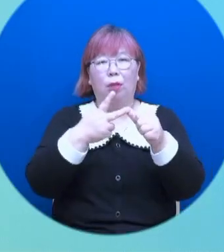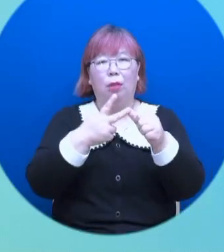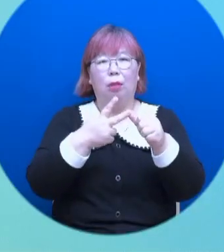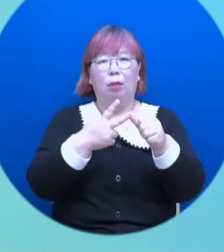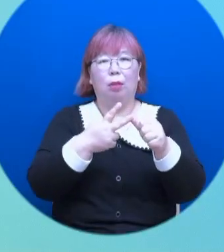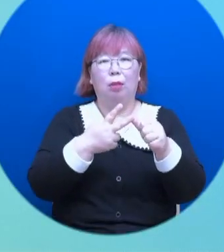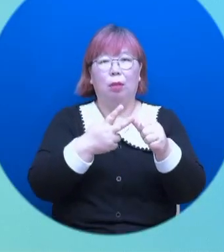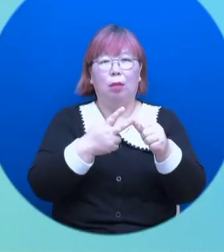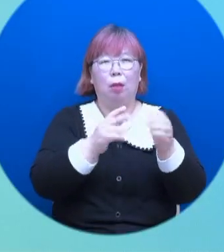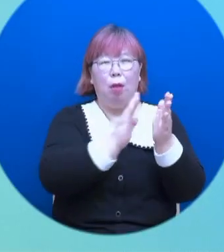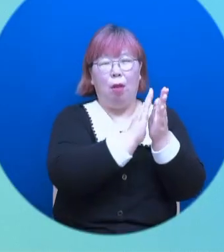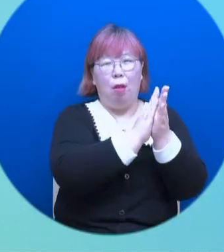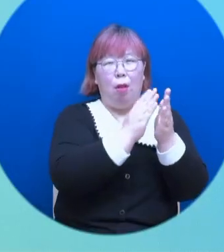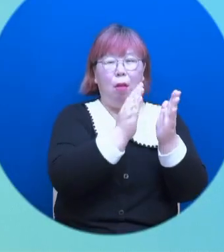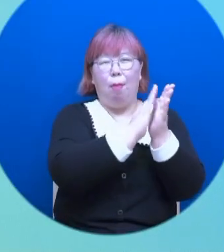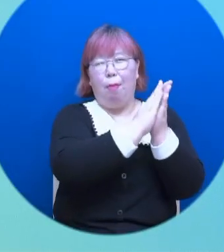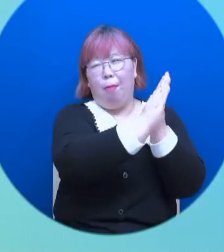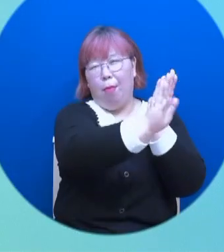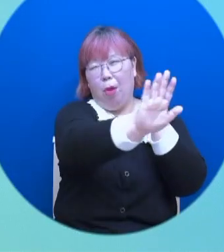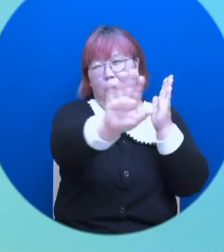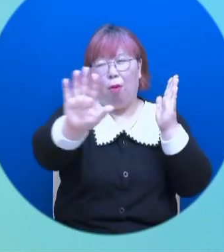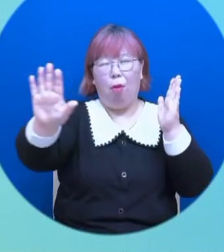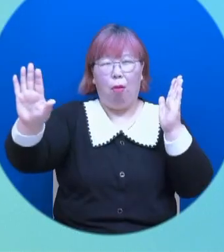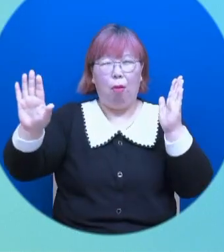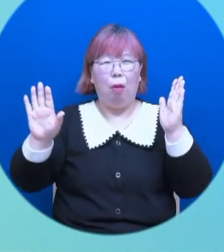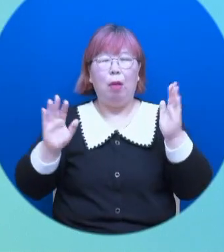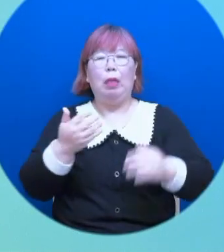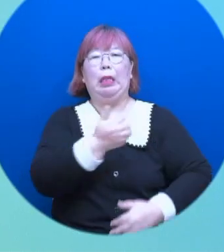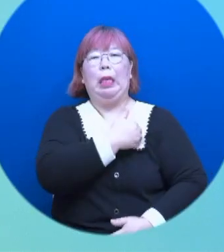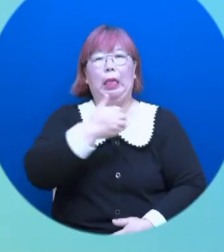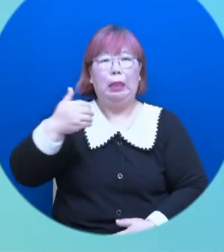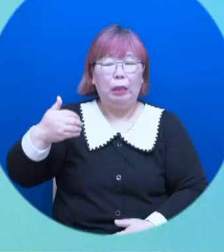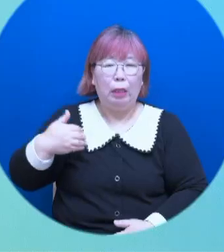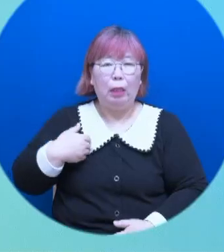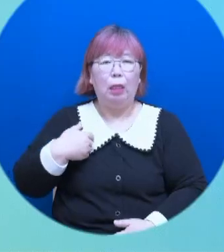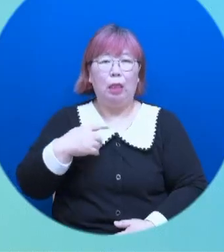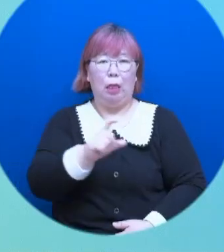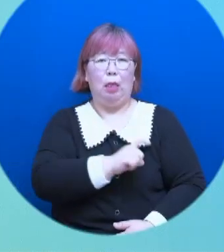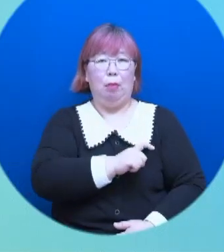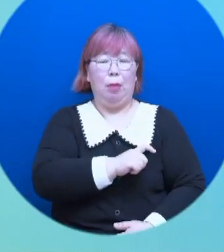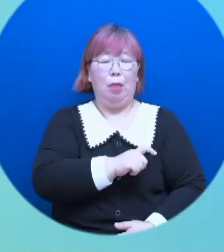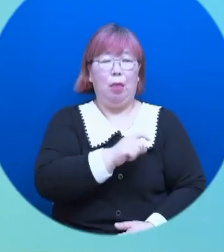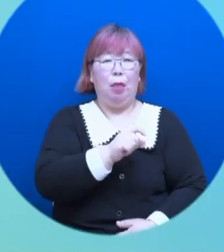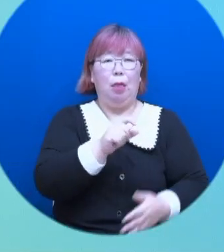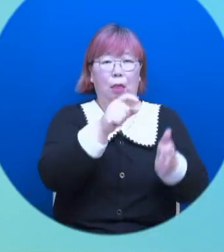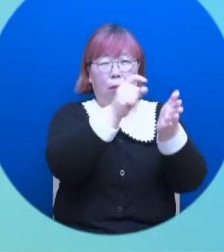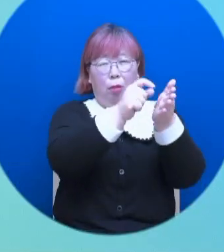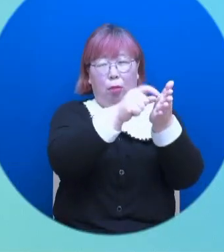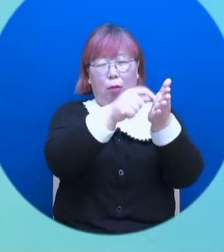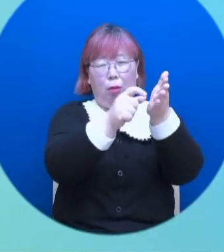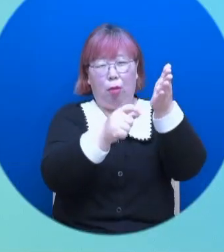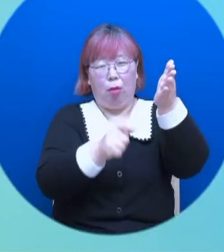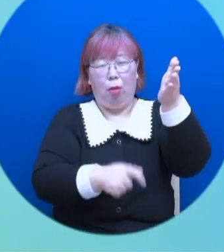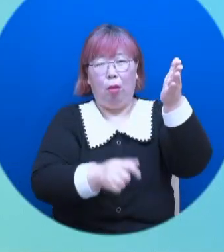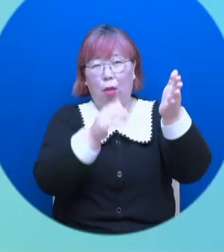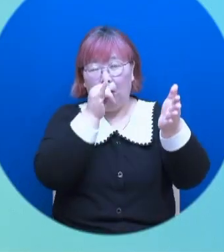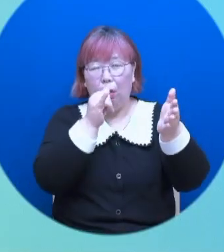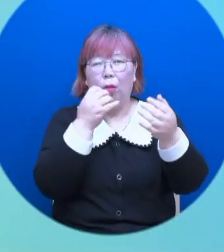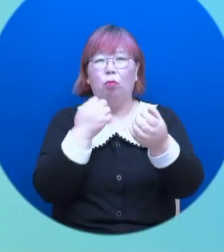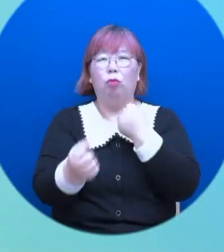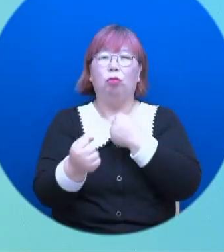이 벽면을 가득 채울 정도로 이름이 빼곡히 적혀 있는데 제가 이름을